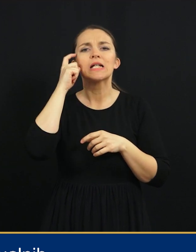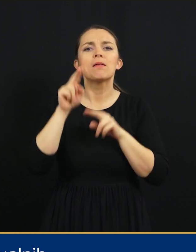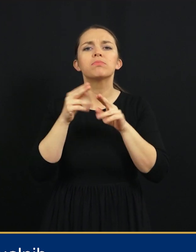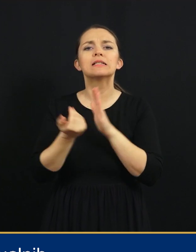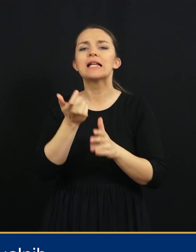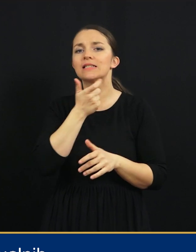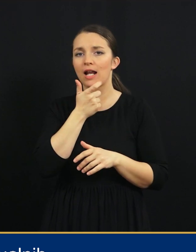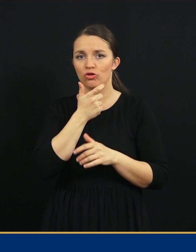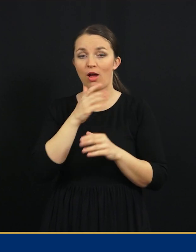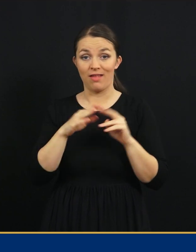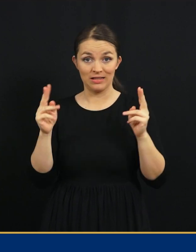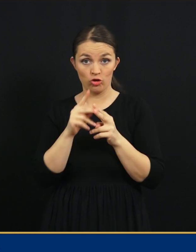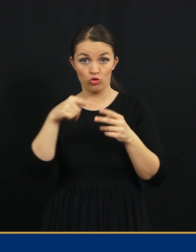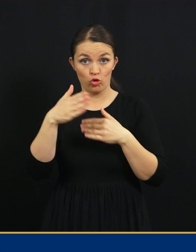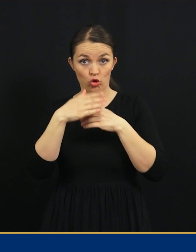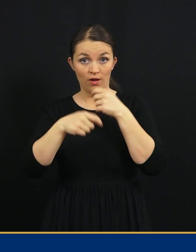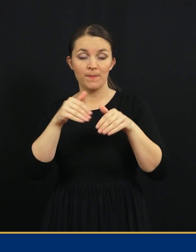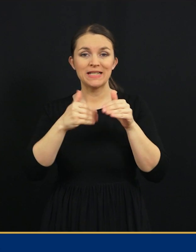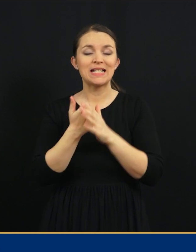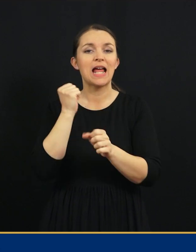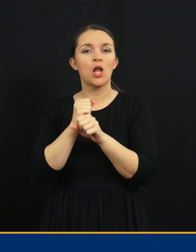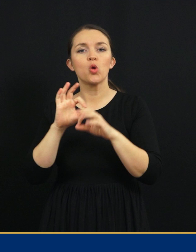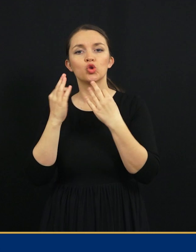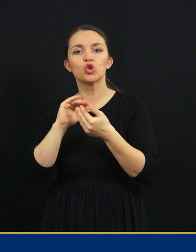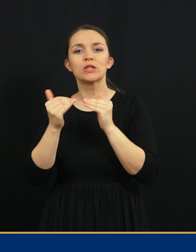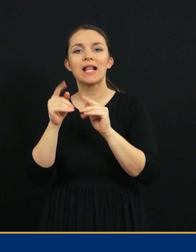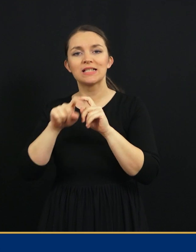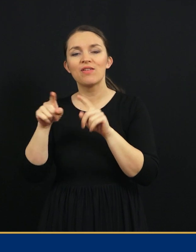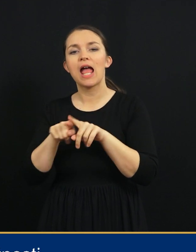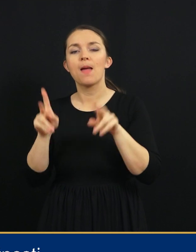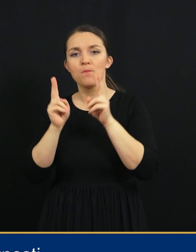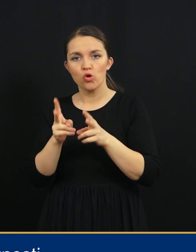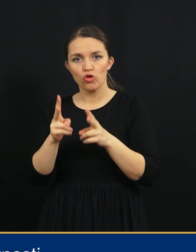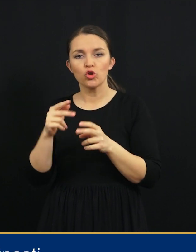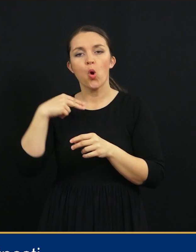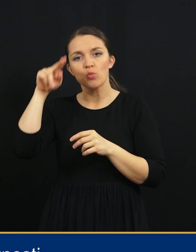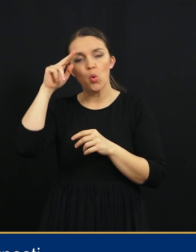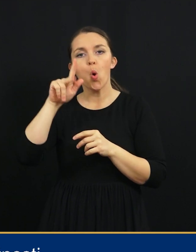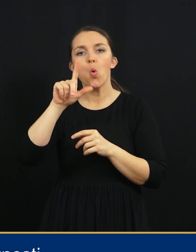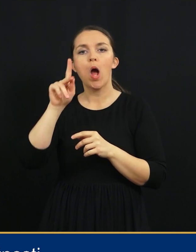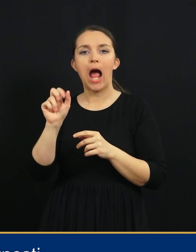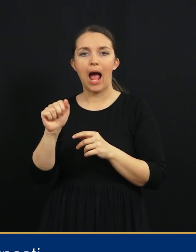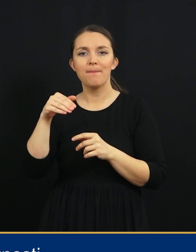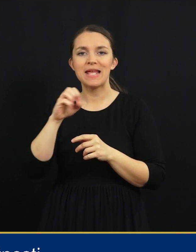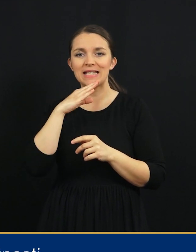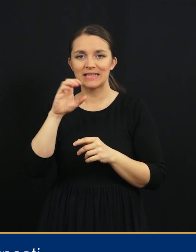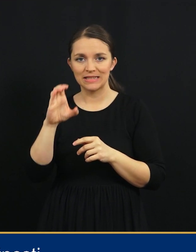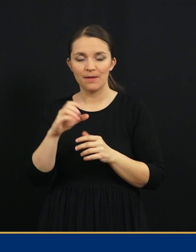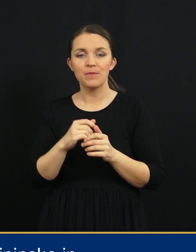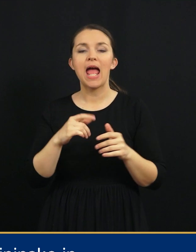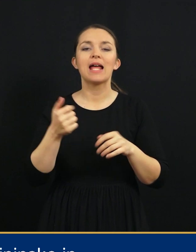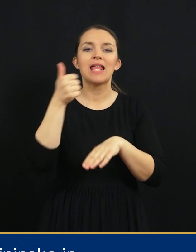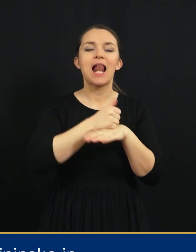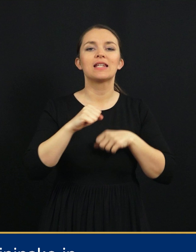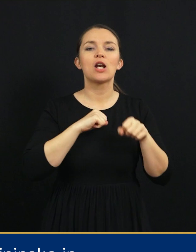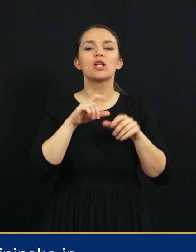za starejše. Na srečanju so sodelovali minister za delo, družino, socialne zadeve in enake možnosti gospod Luka Mesec,